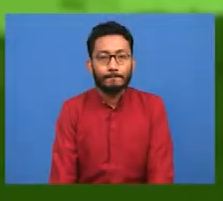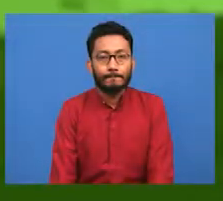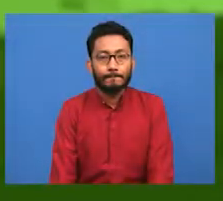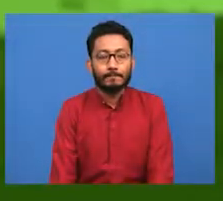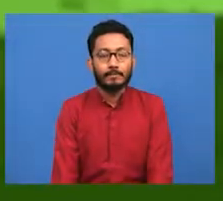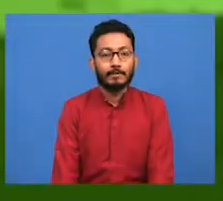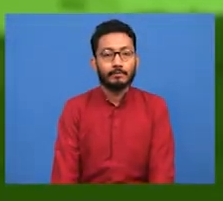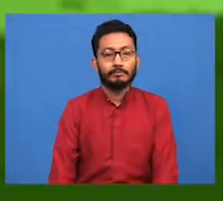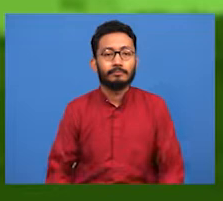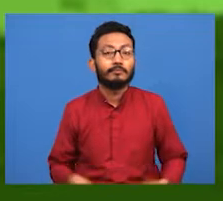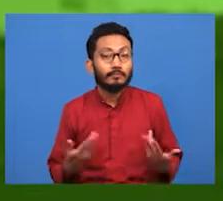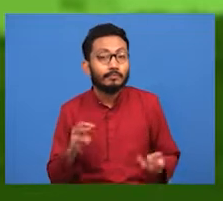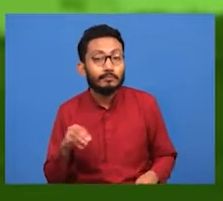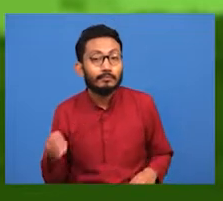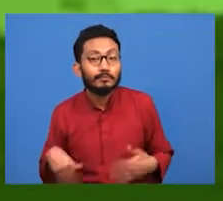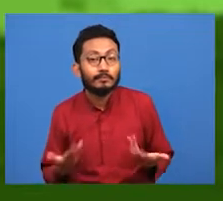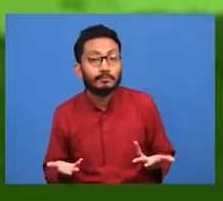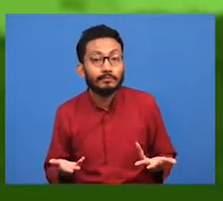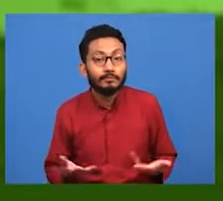Bagaimana murid-murid?